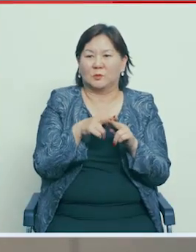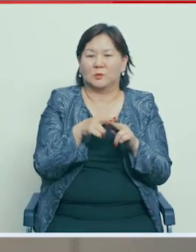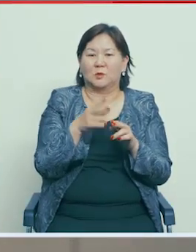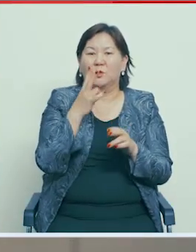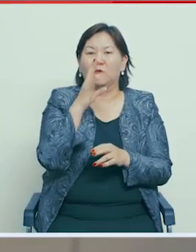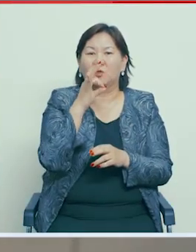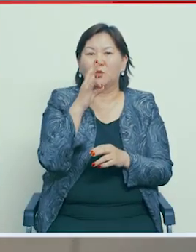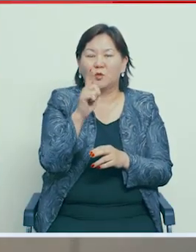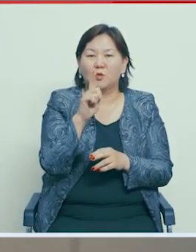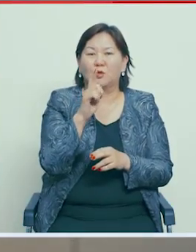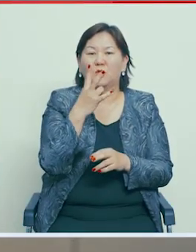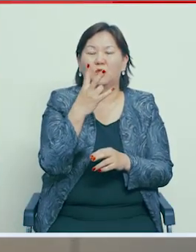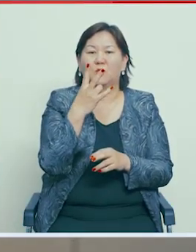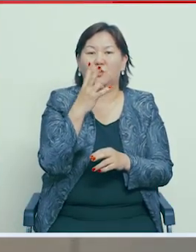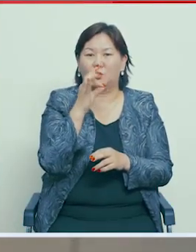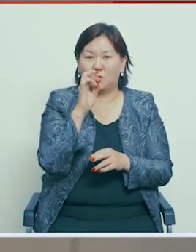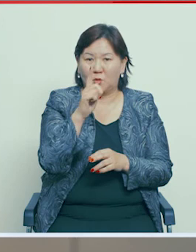өчүүн процесс гэж байна тий.